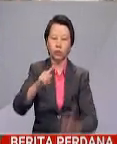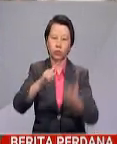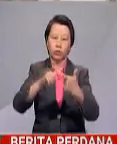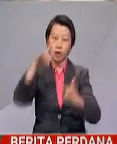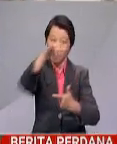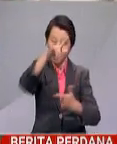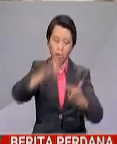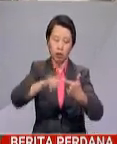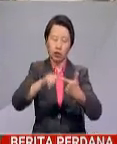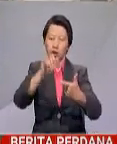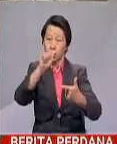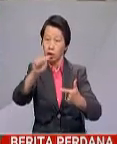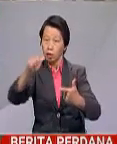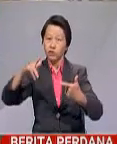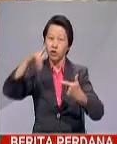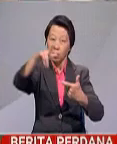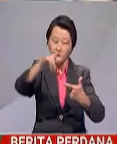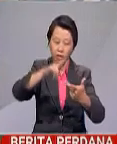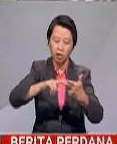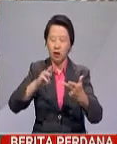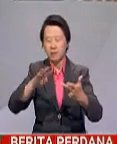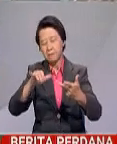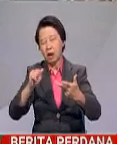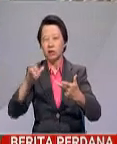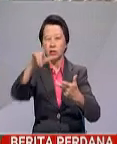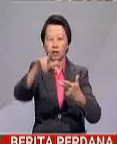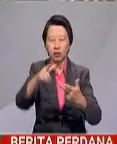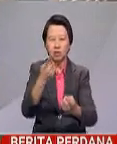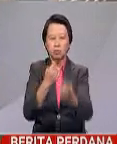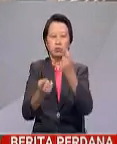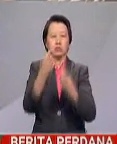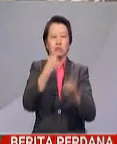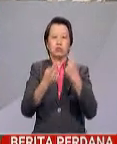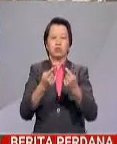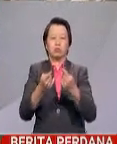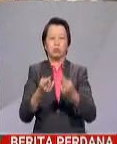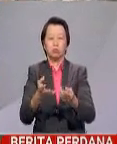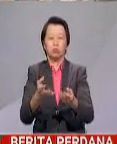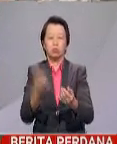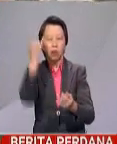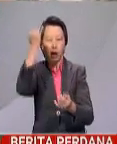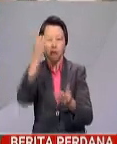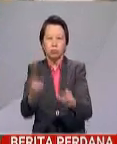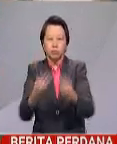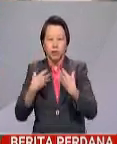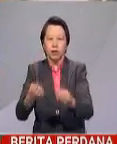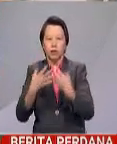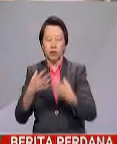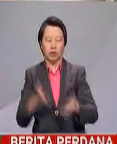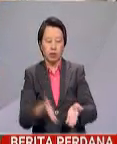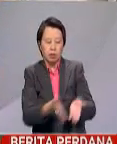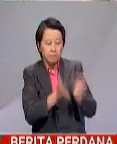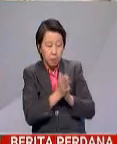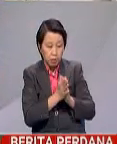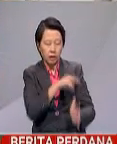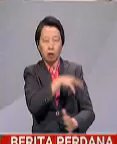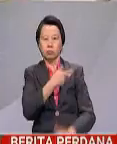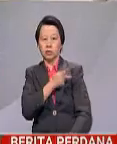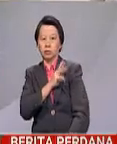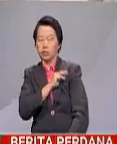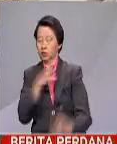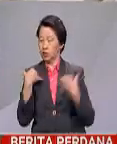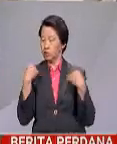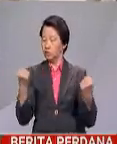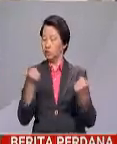ni, you know, ya, minta supaya Kementerian Kesihatan memberi